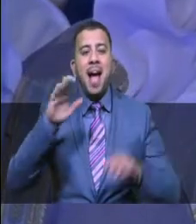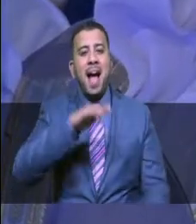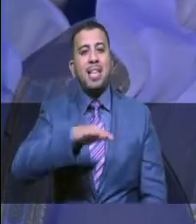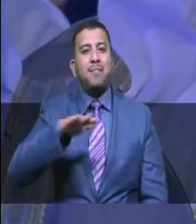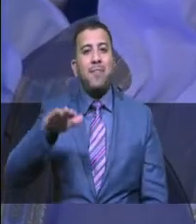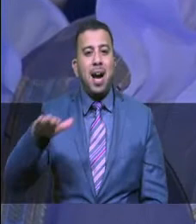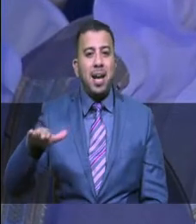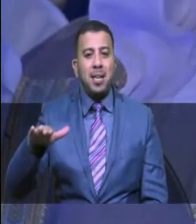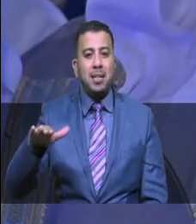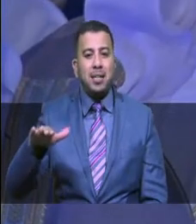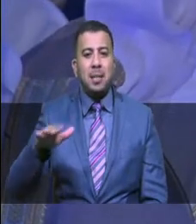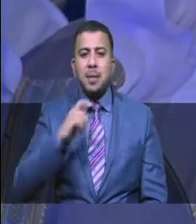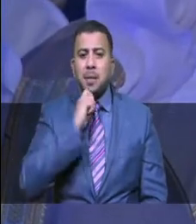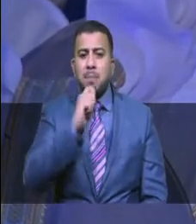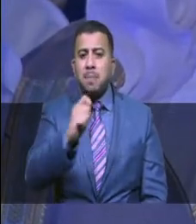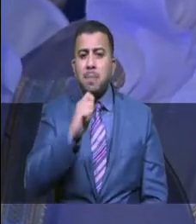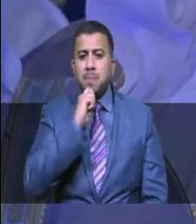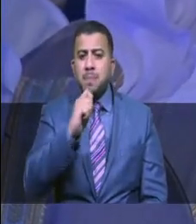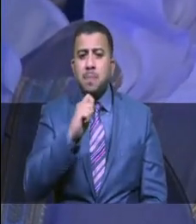وبرنامج